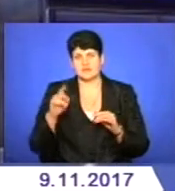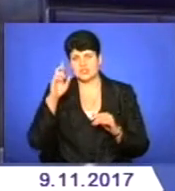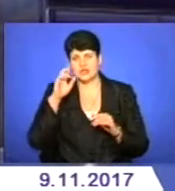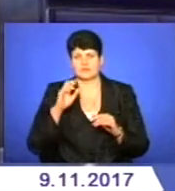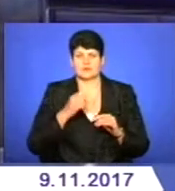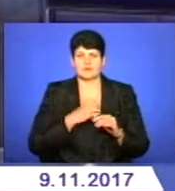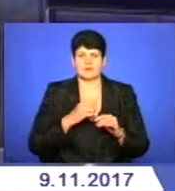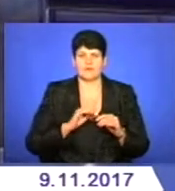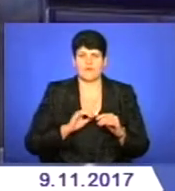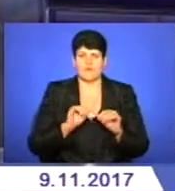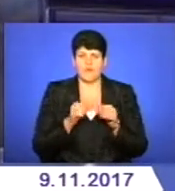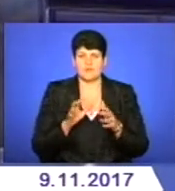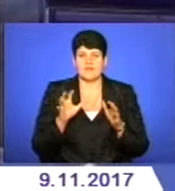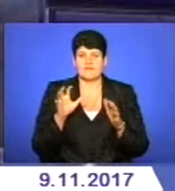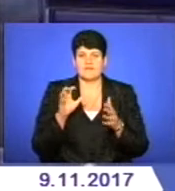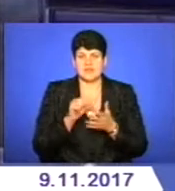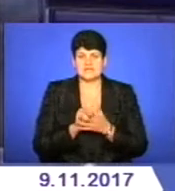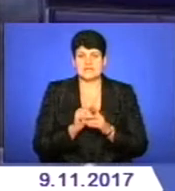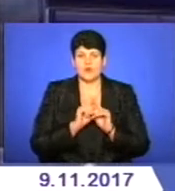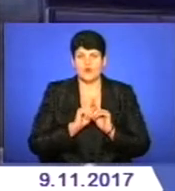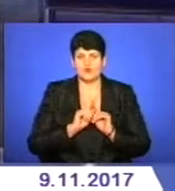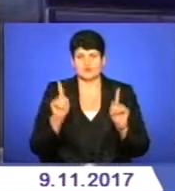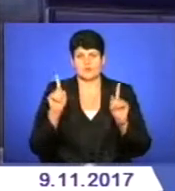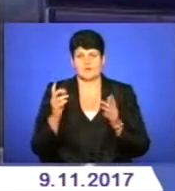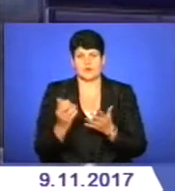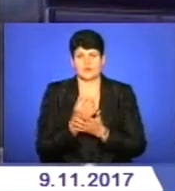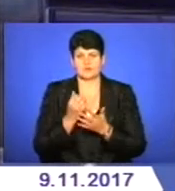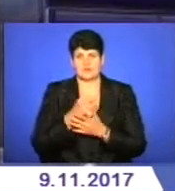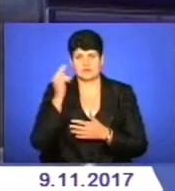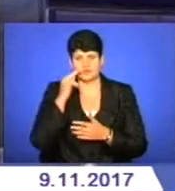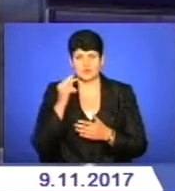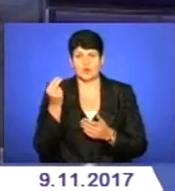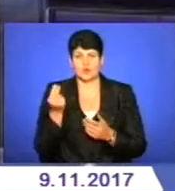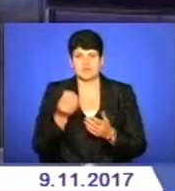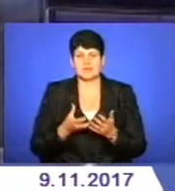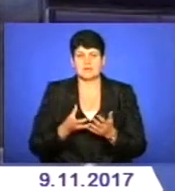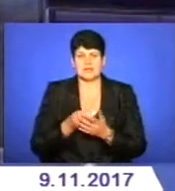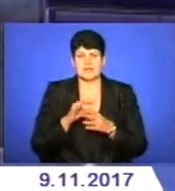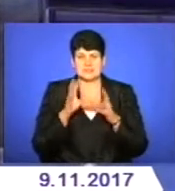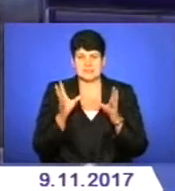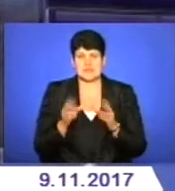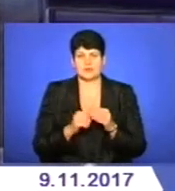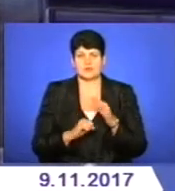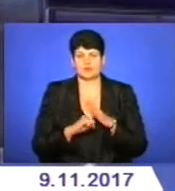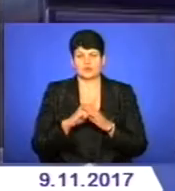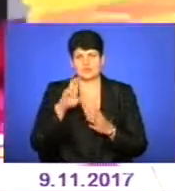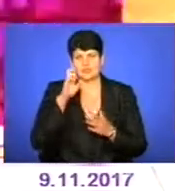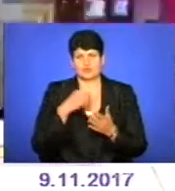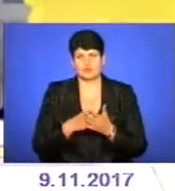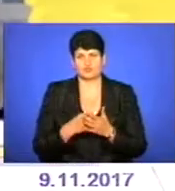за особливі успіхи у навчанні та науковій роботі. Кошти виплачують із загального фонду державного бюджету.